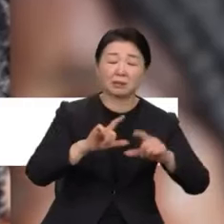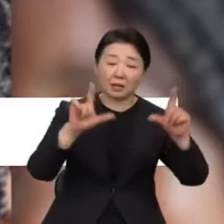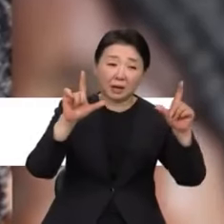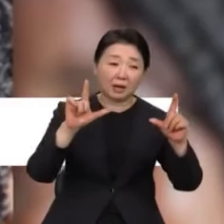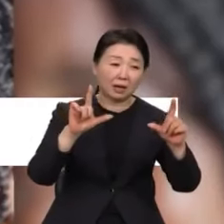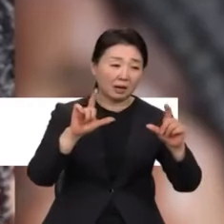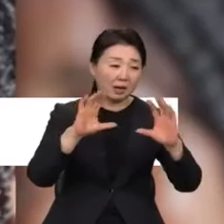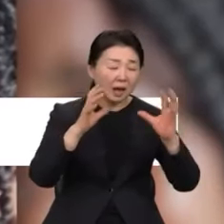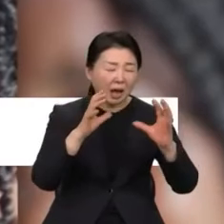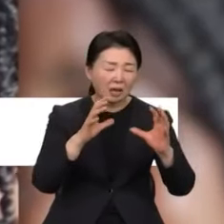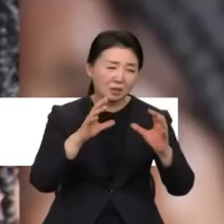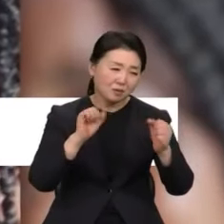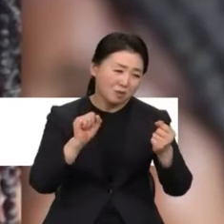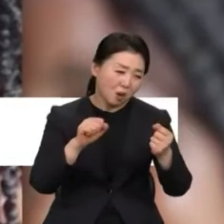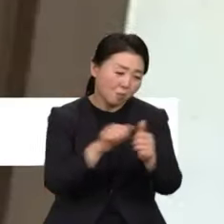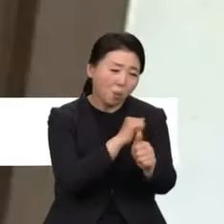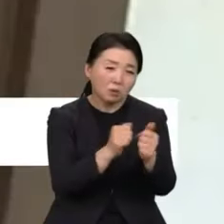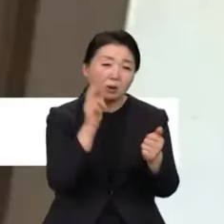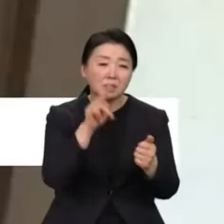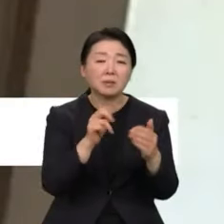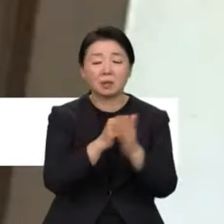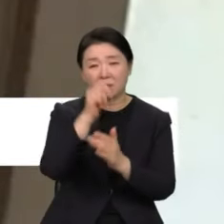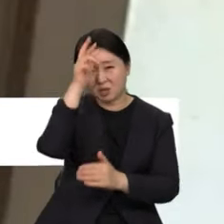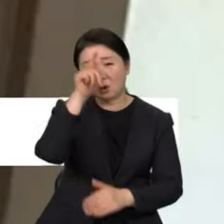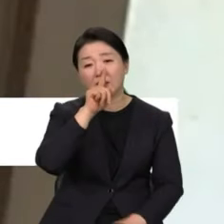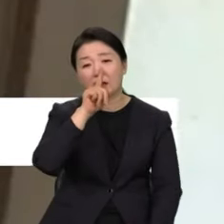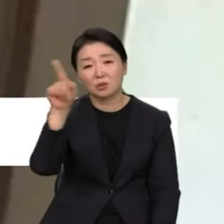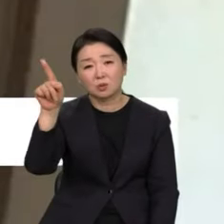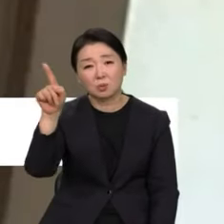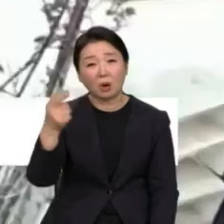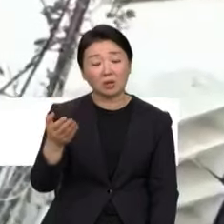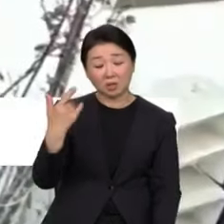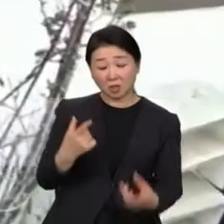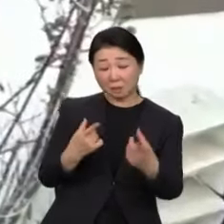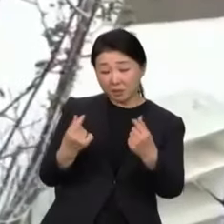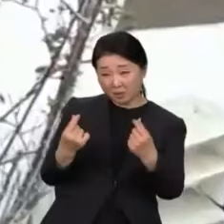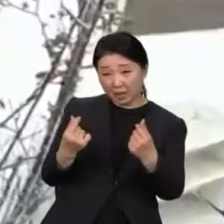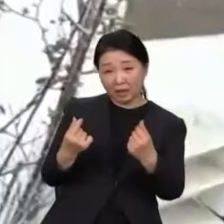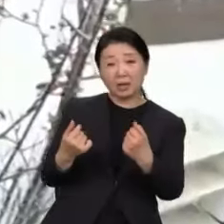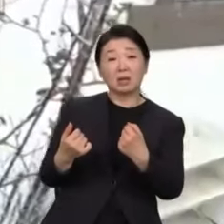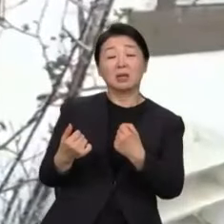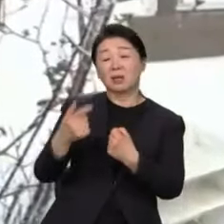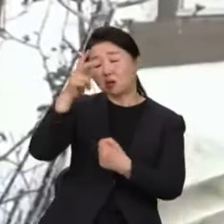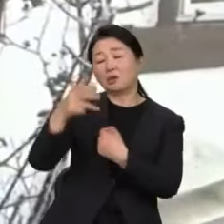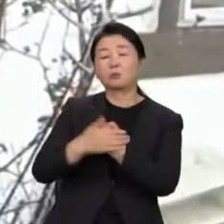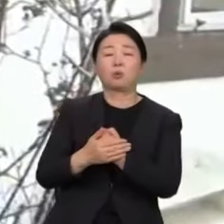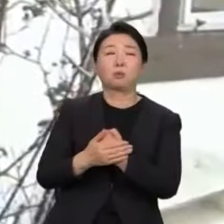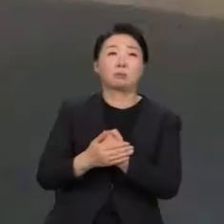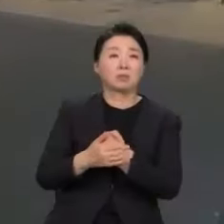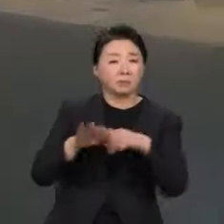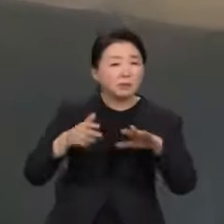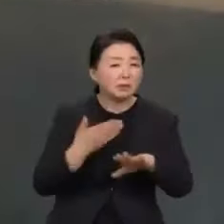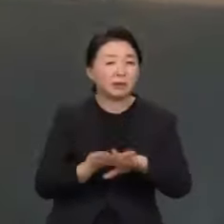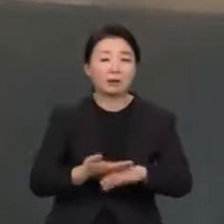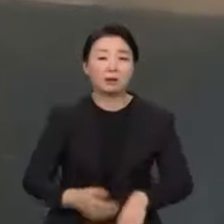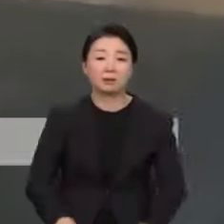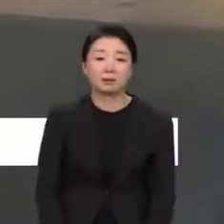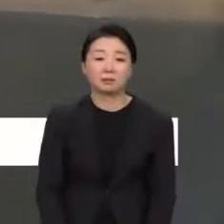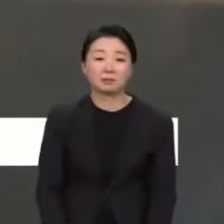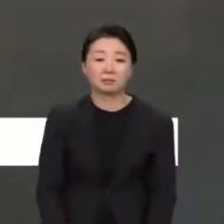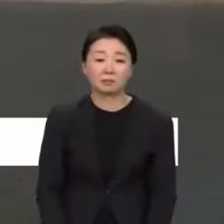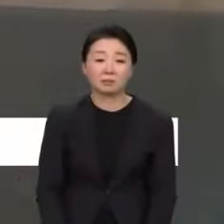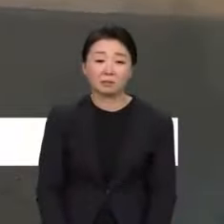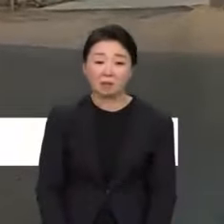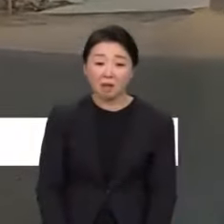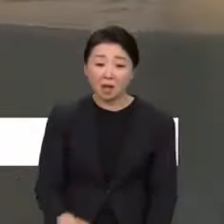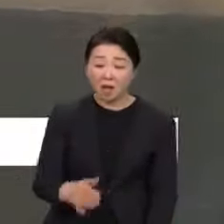폭력적이자 경찰에 신고했습니다. 이전에도 비슷한 일로 경찰의 도움을 받아왔는데 이번엔 달랐습니다.